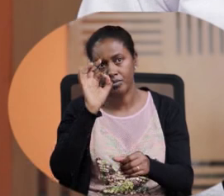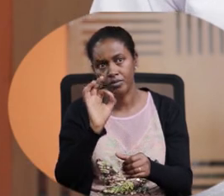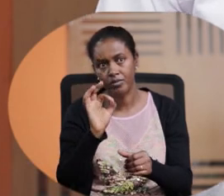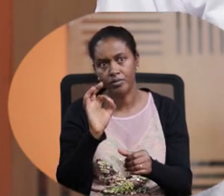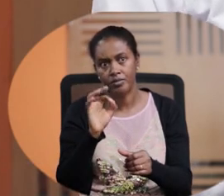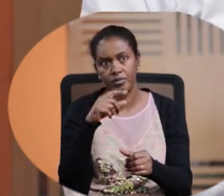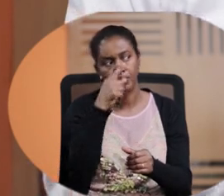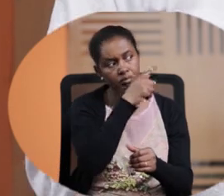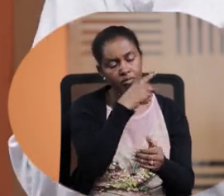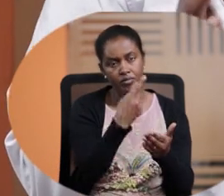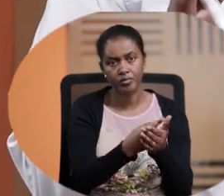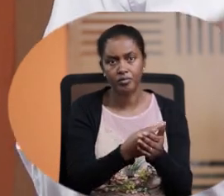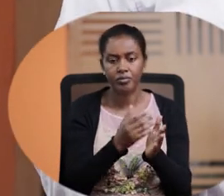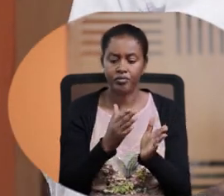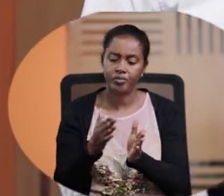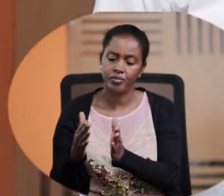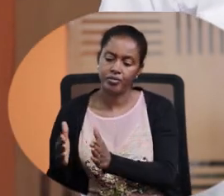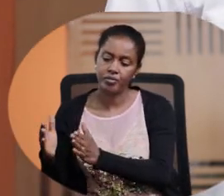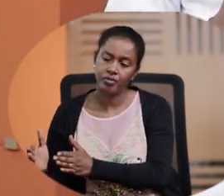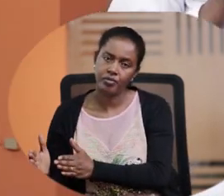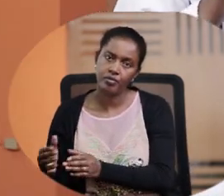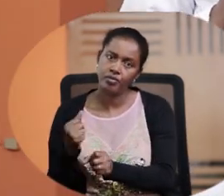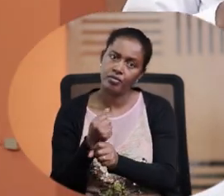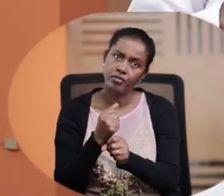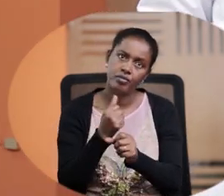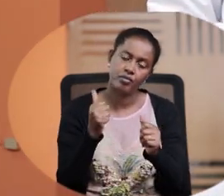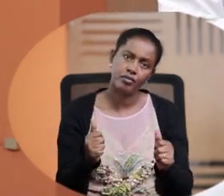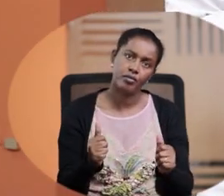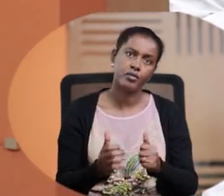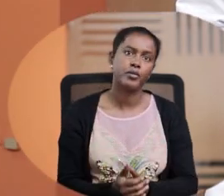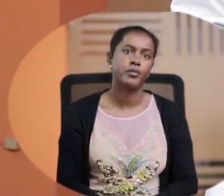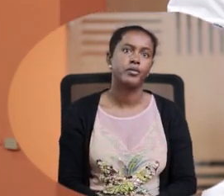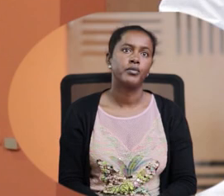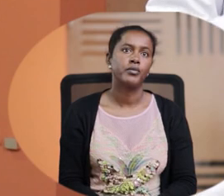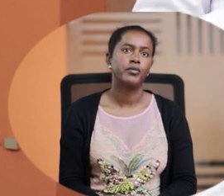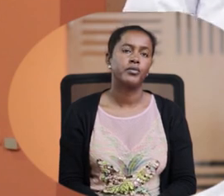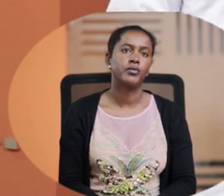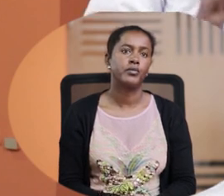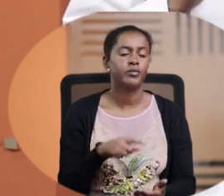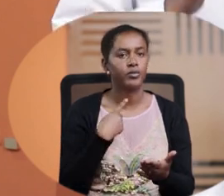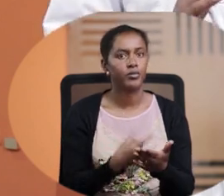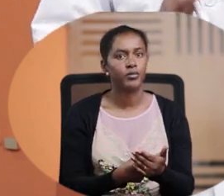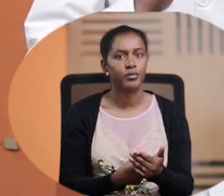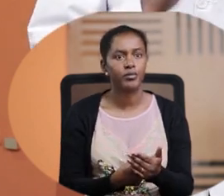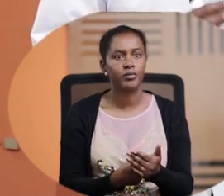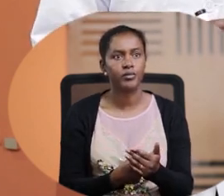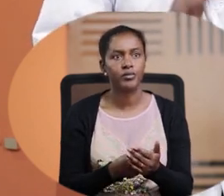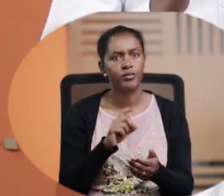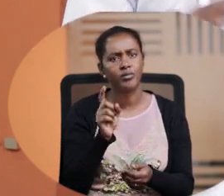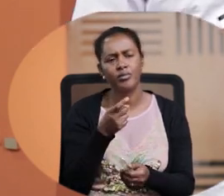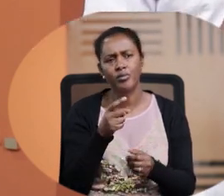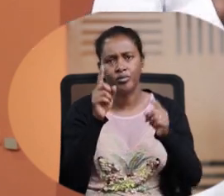kenum nugargar kun graafi sarara jedamacha graafi sarara jenna jecha kanaf waye graafi